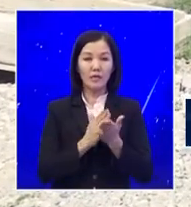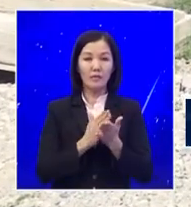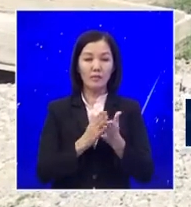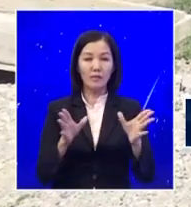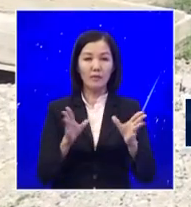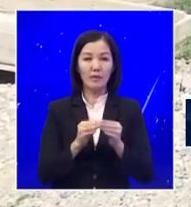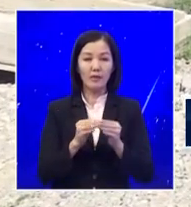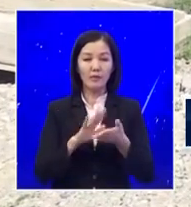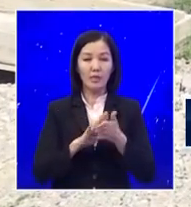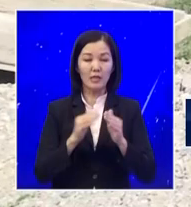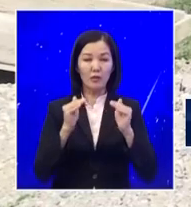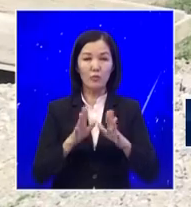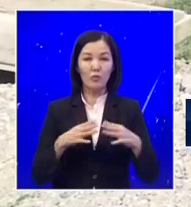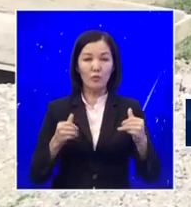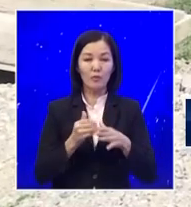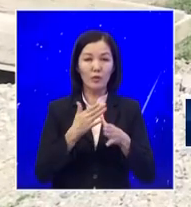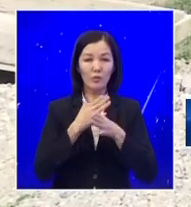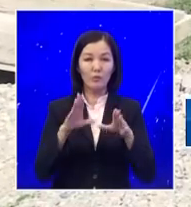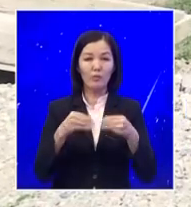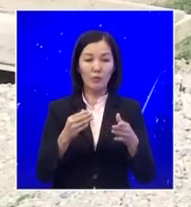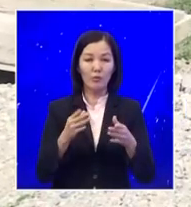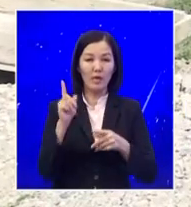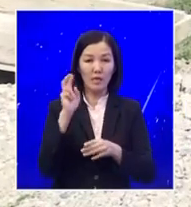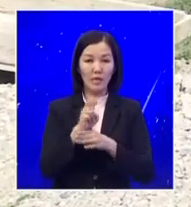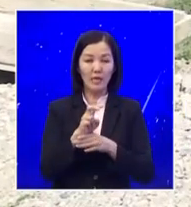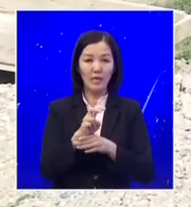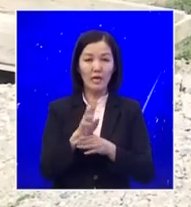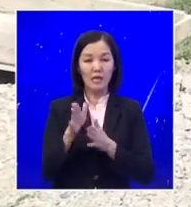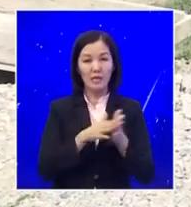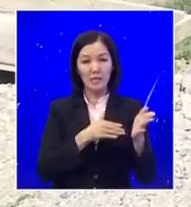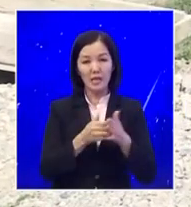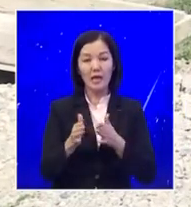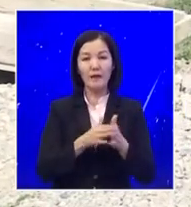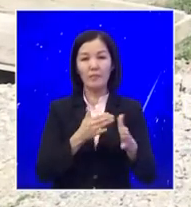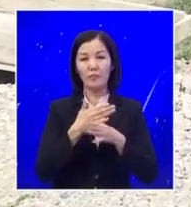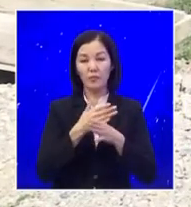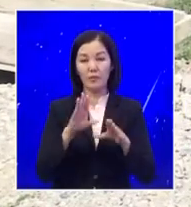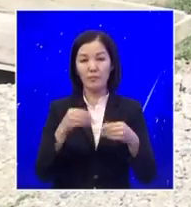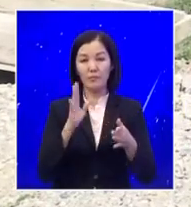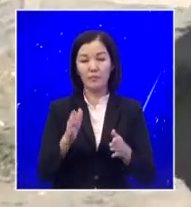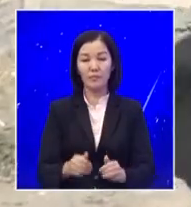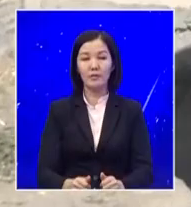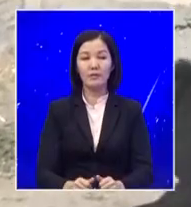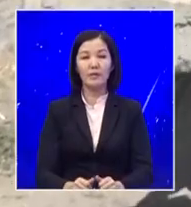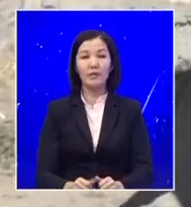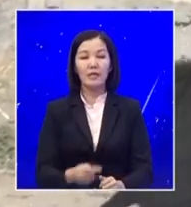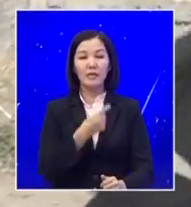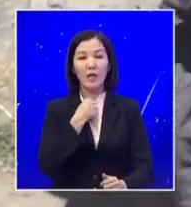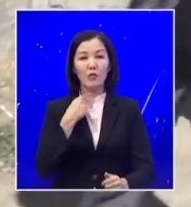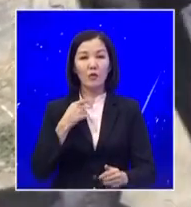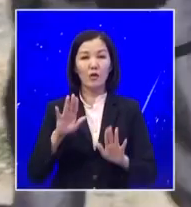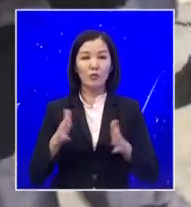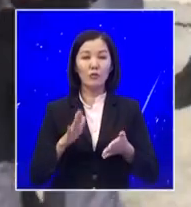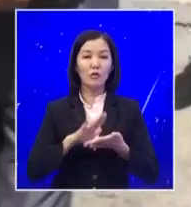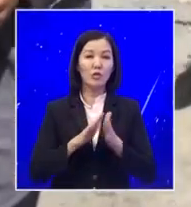төмен отбасыларға көмектесуге келдік. Осы үйдің пешін сылап, көмектесіп жатырмыз. Талдықорғанда төтенше